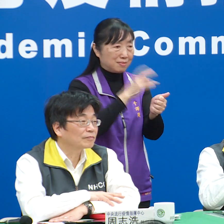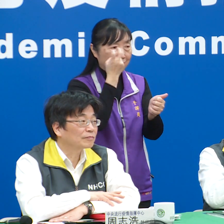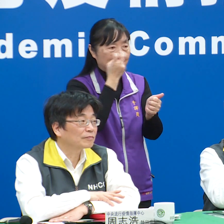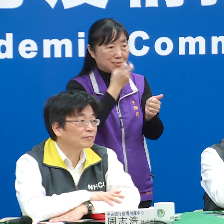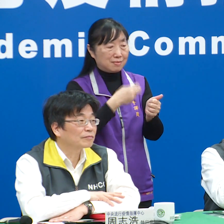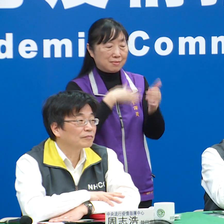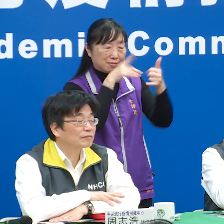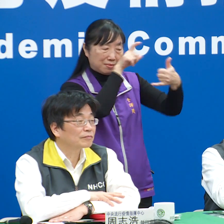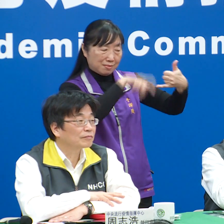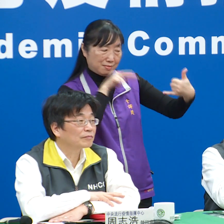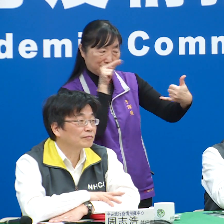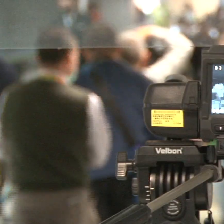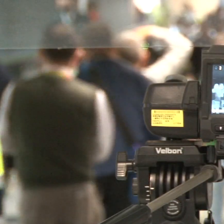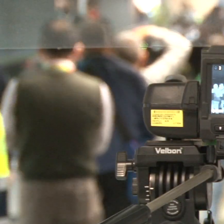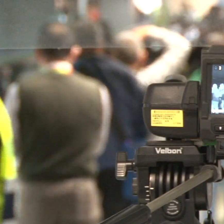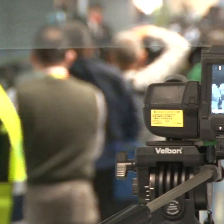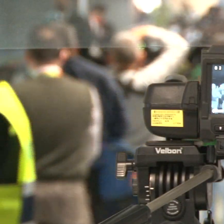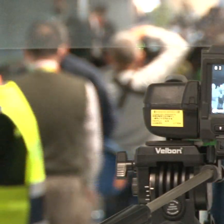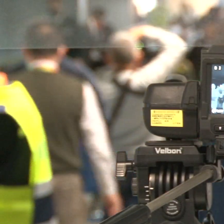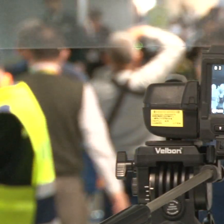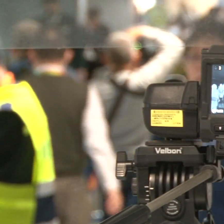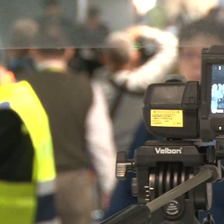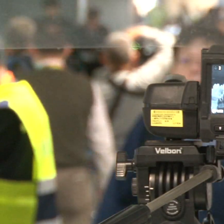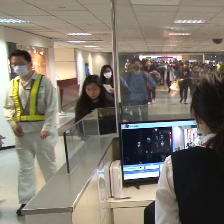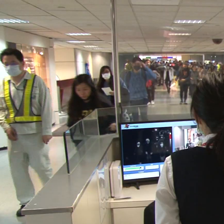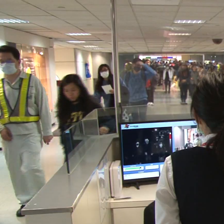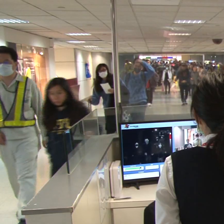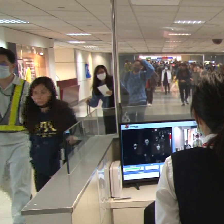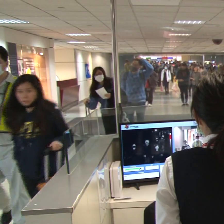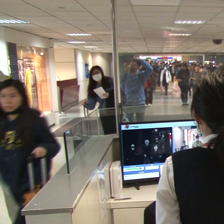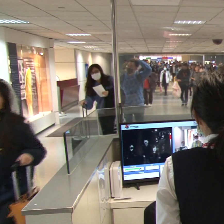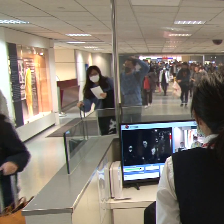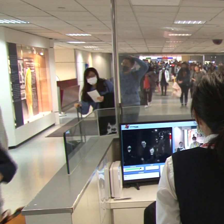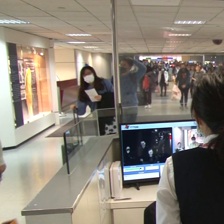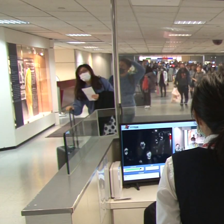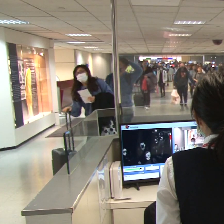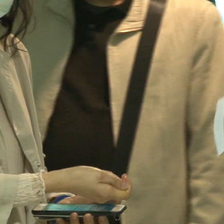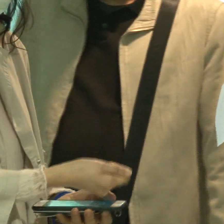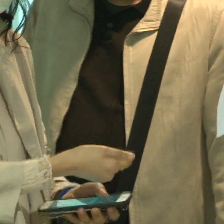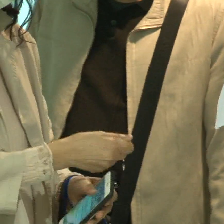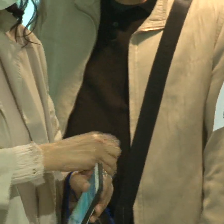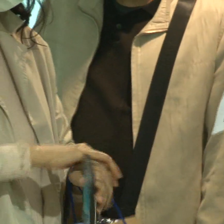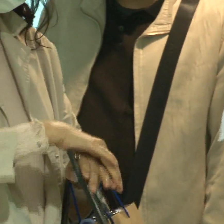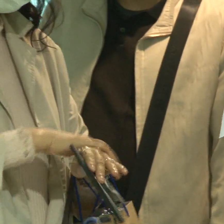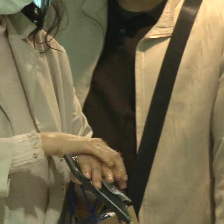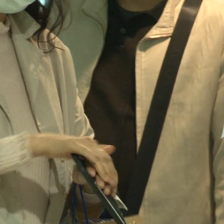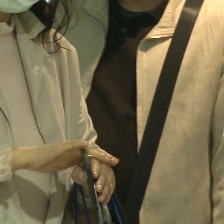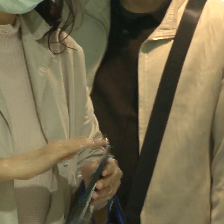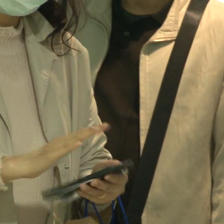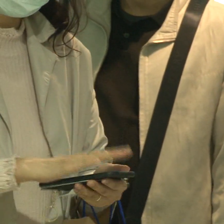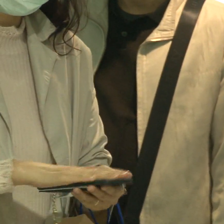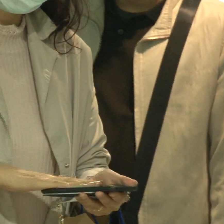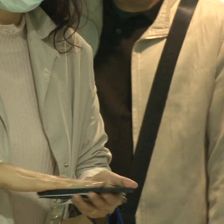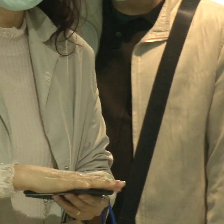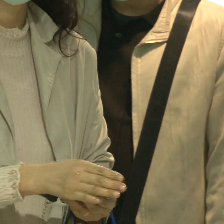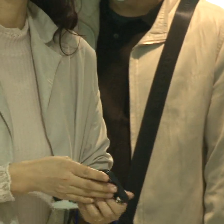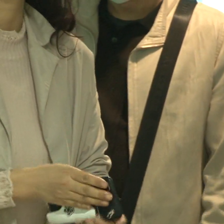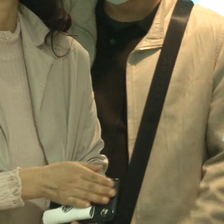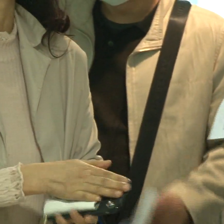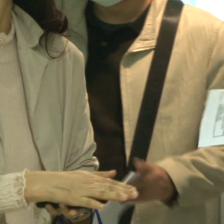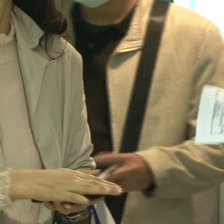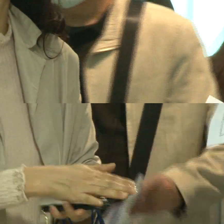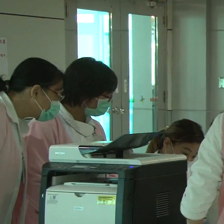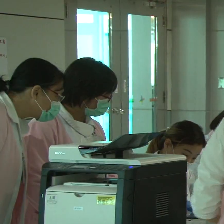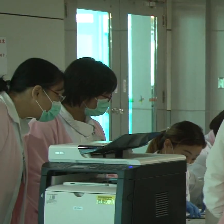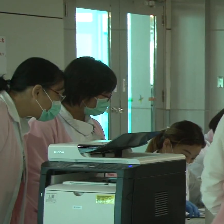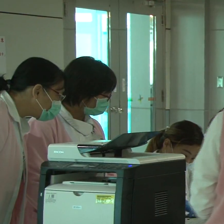布，自2月11日0时起，港澳居民暂缓来台，当中也包含港澳学生。而目前还有7972位港澳生尚